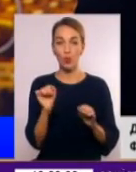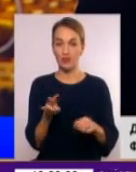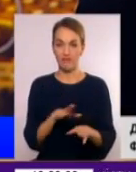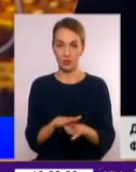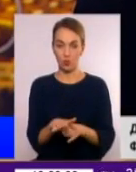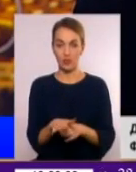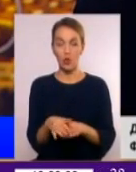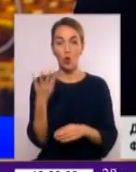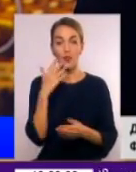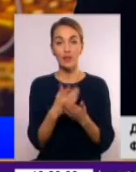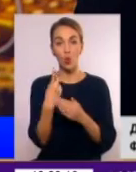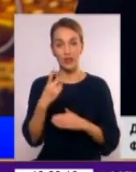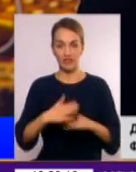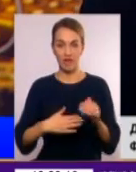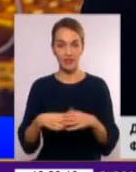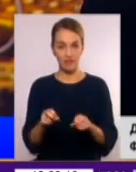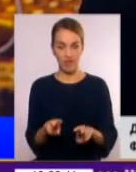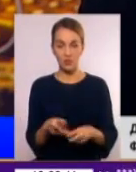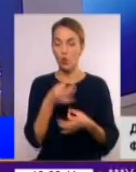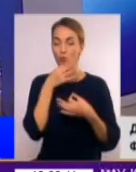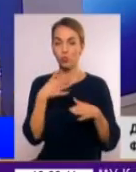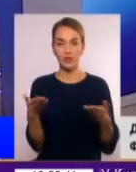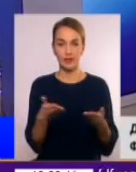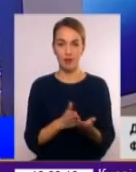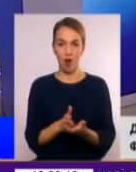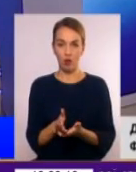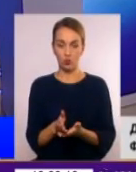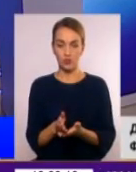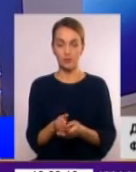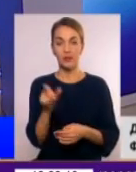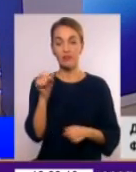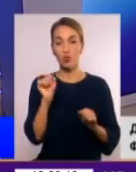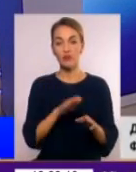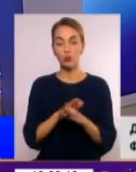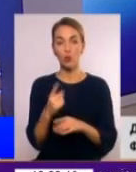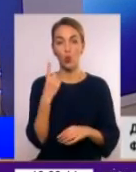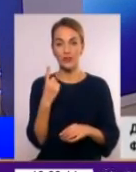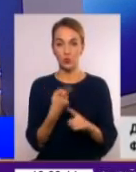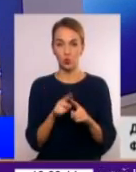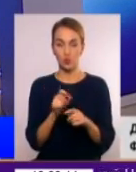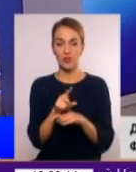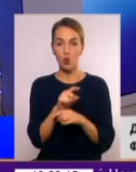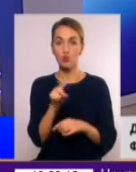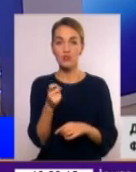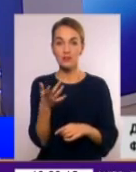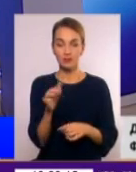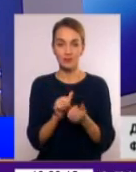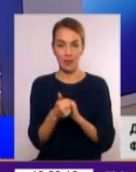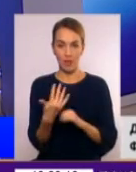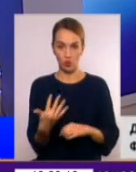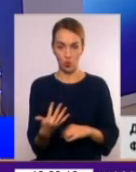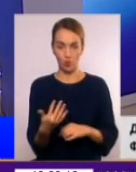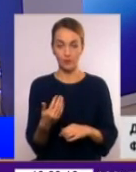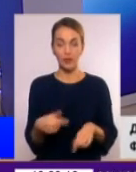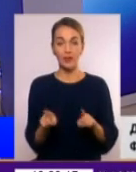виконати. Коли є один фахівець в будь-якій галузі, він може виконати один цю задачу за 5. Таким чином,